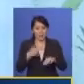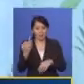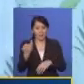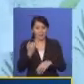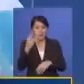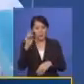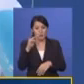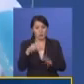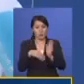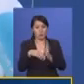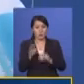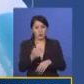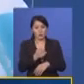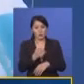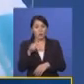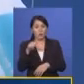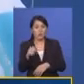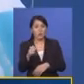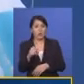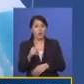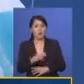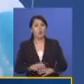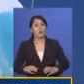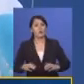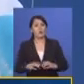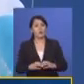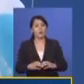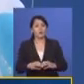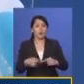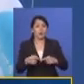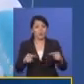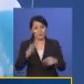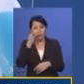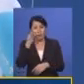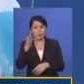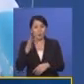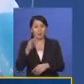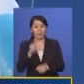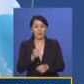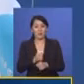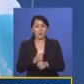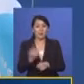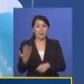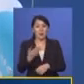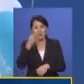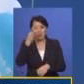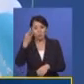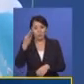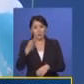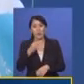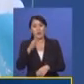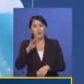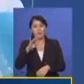үйірмелер санын арттырмақ. Осы үйірмеде мен әртүрлі тәжірибелер істедік. Қандай тәжірибелер? Олар